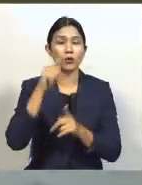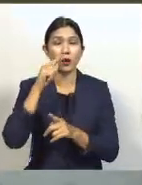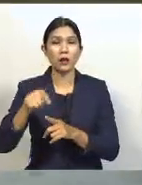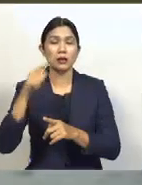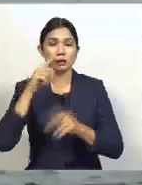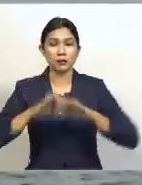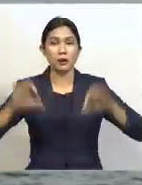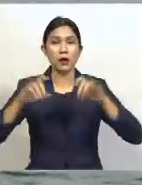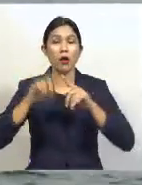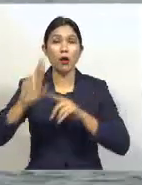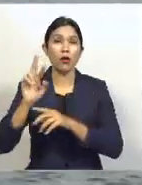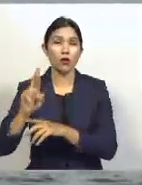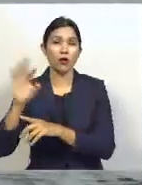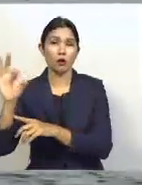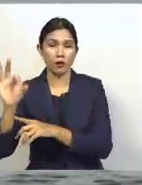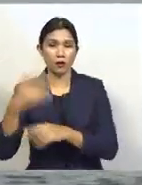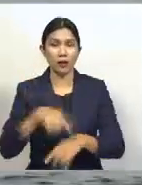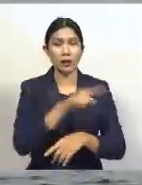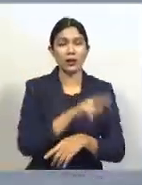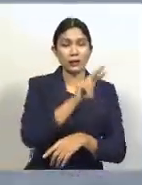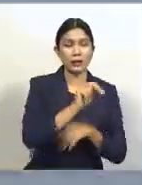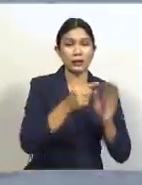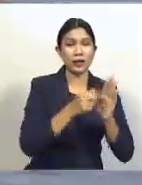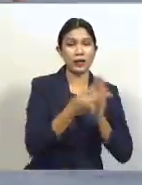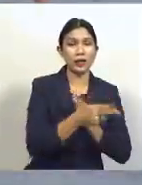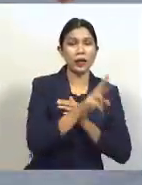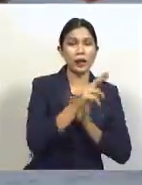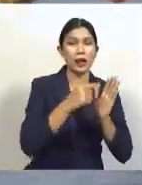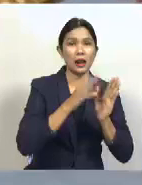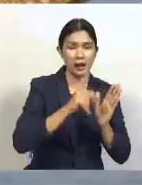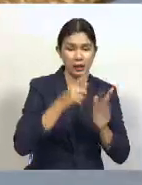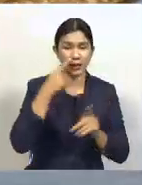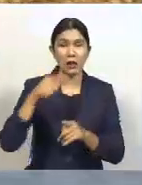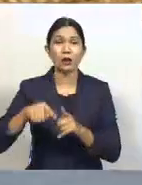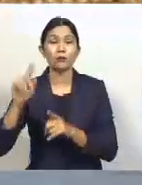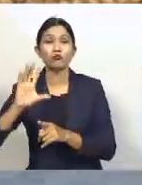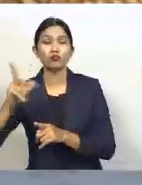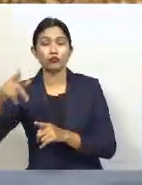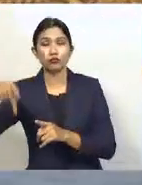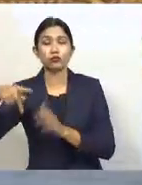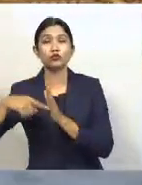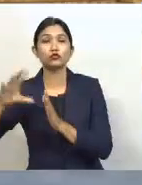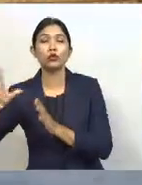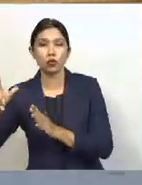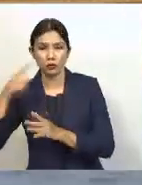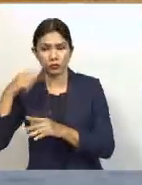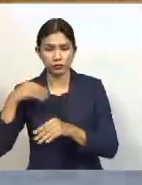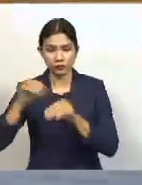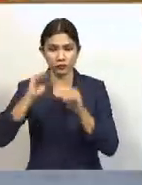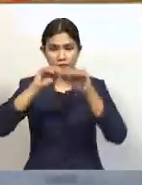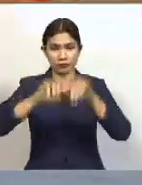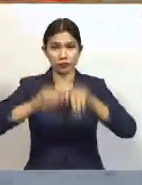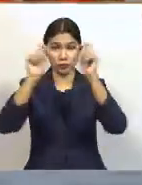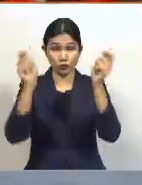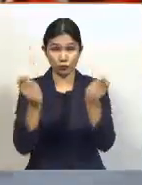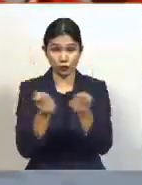ที่9เรือพระที่นั่งอนันตนาคราชและเรือพระที่นั่งอเนกชาติผู้ชงได้รับการประดับตกแต่งพวงมาลัยคล้อง